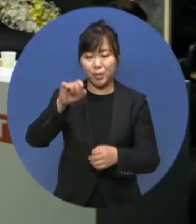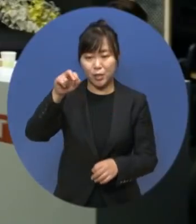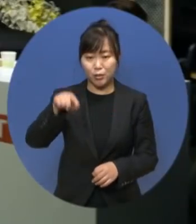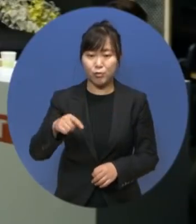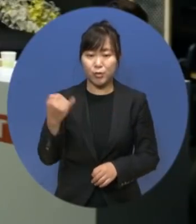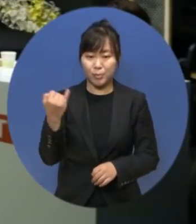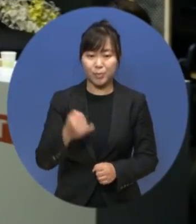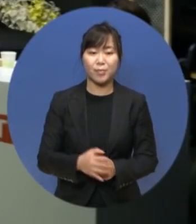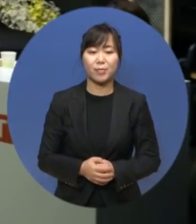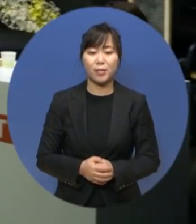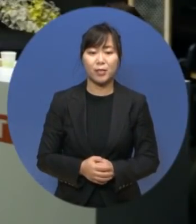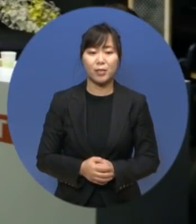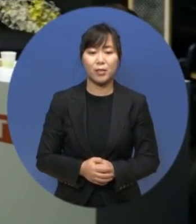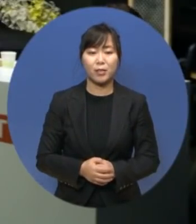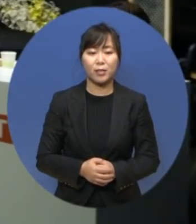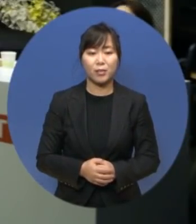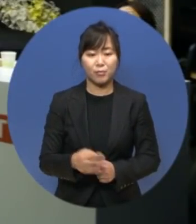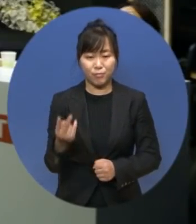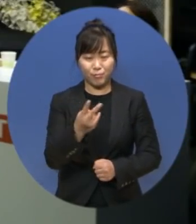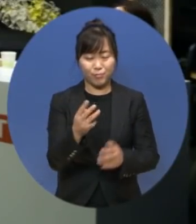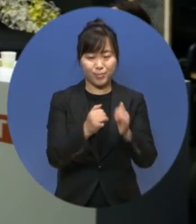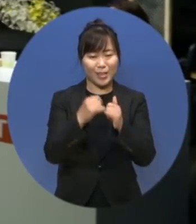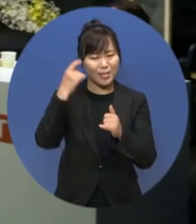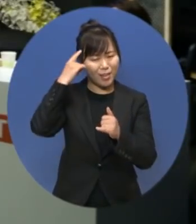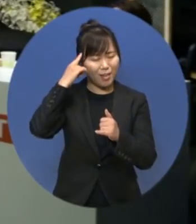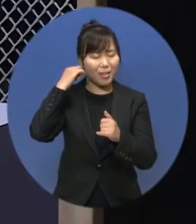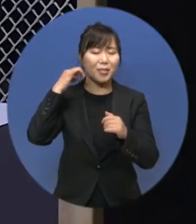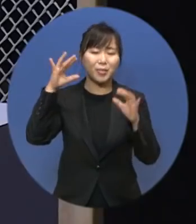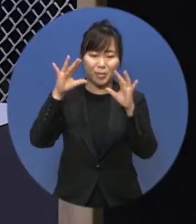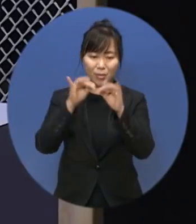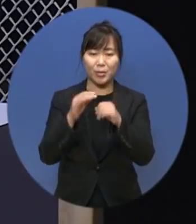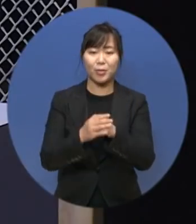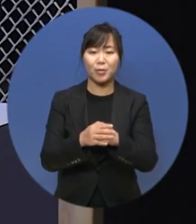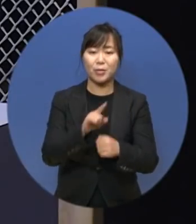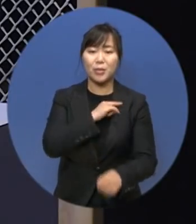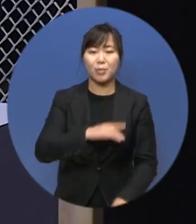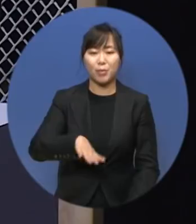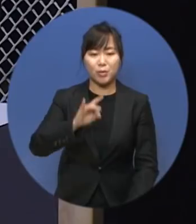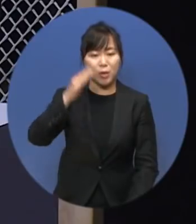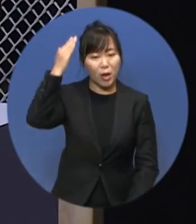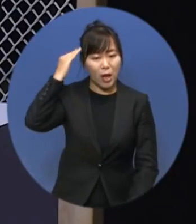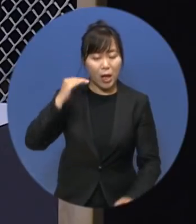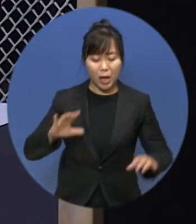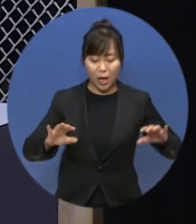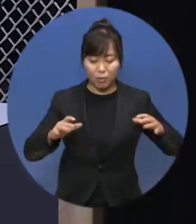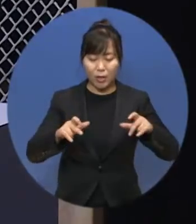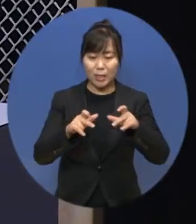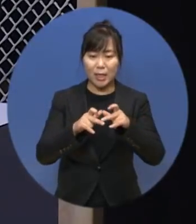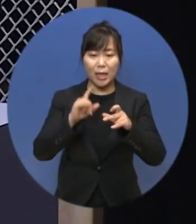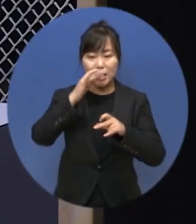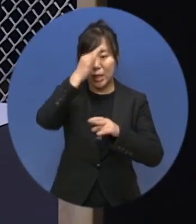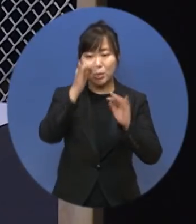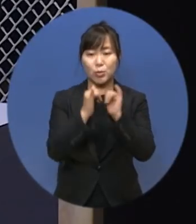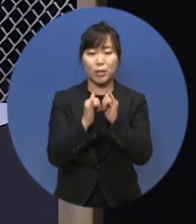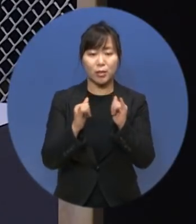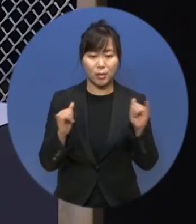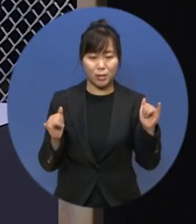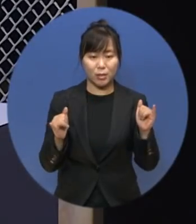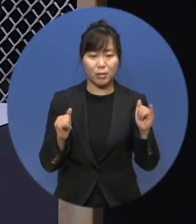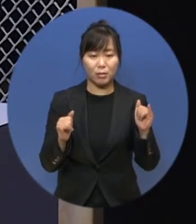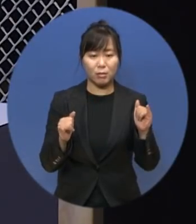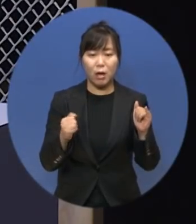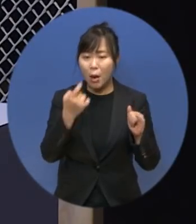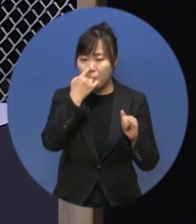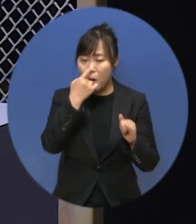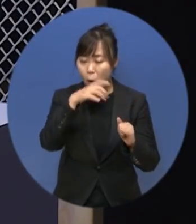네, 저도 두 분의 생각과 마찬가지인데요. 네, 우선 우리나라의 장애 예술인들이 교육을